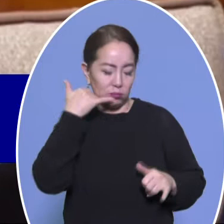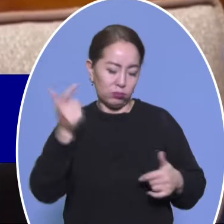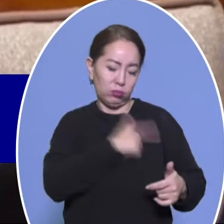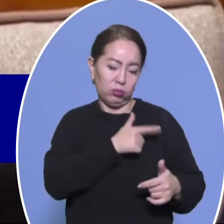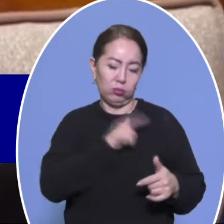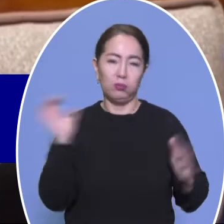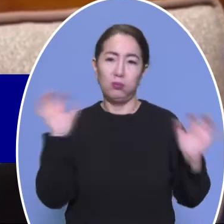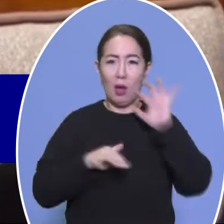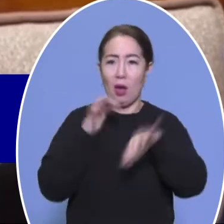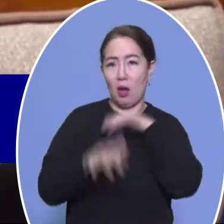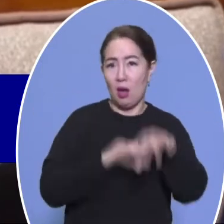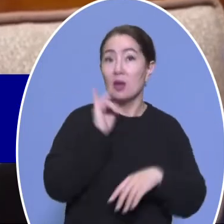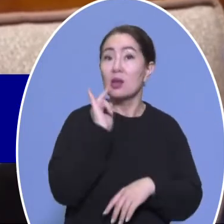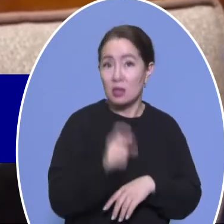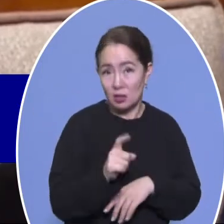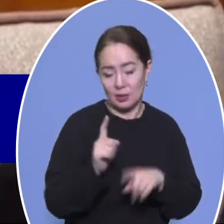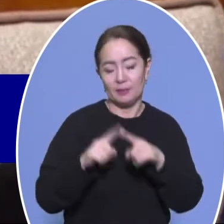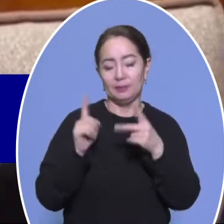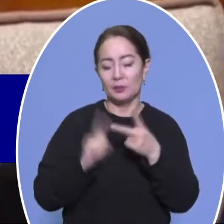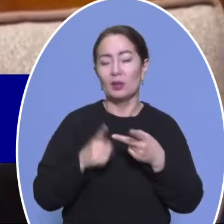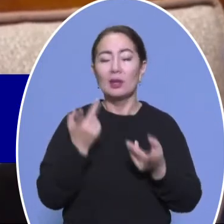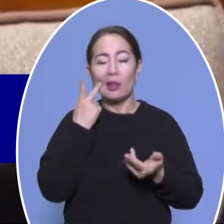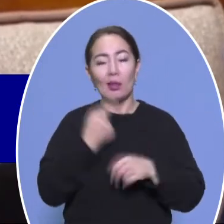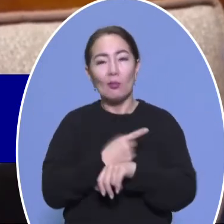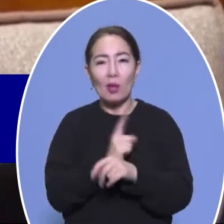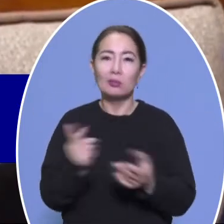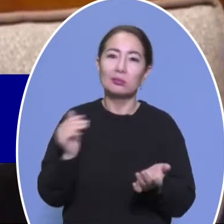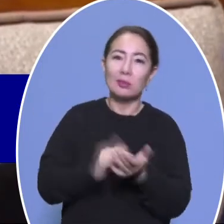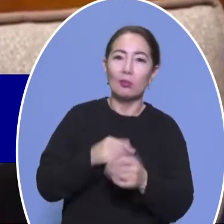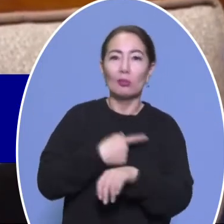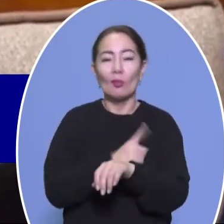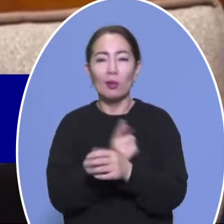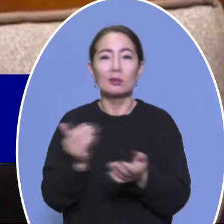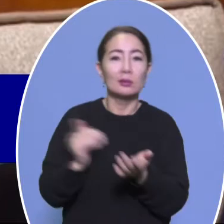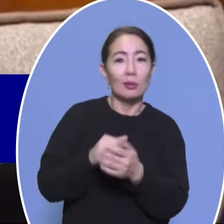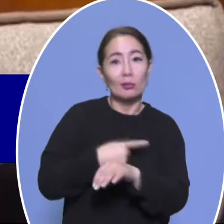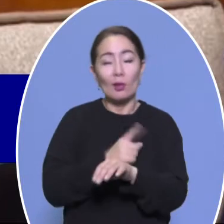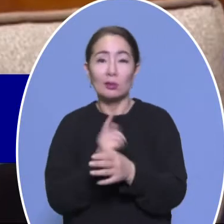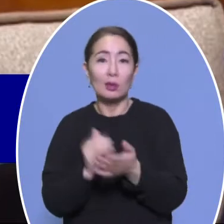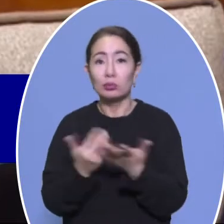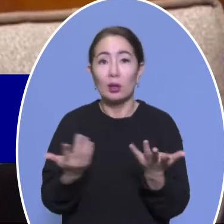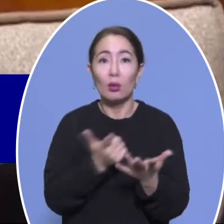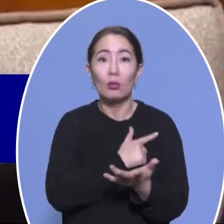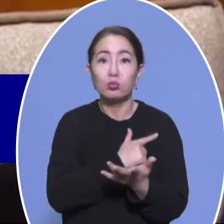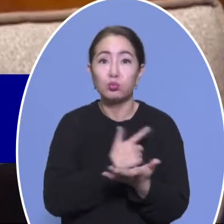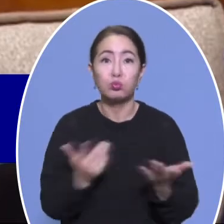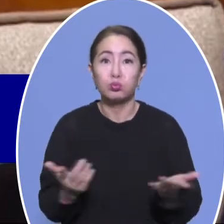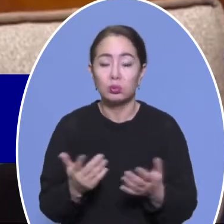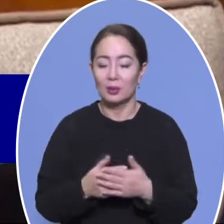гомдол мэдээлэлүүд ирсэн. За мөн байнгын давтамжтай одоо ирж байгаа өндөр ирсэн гомдол мэдээллүүд